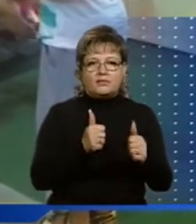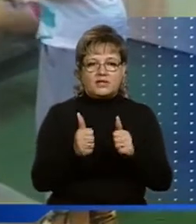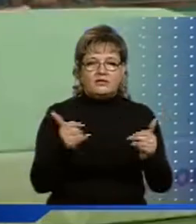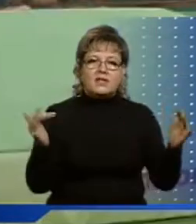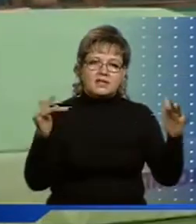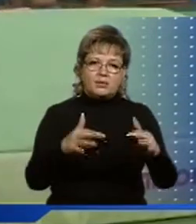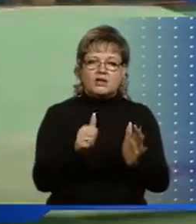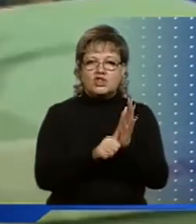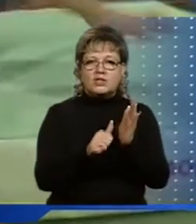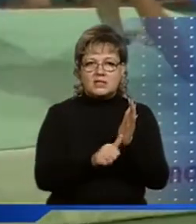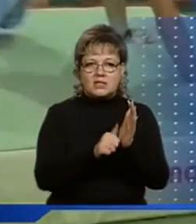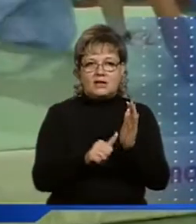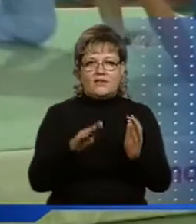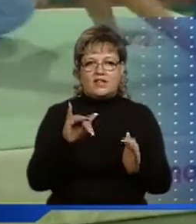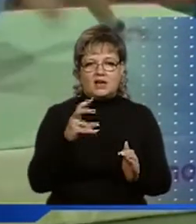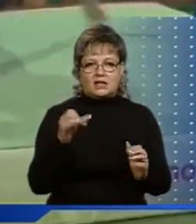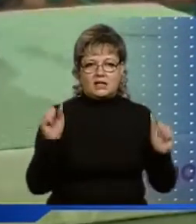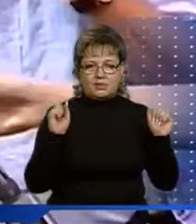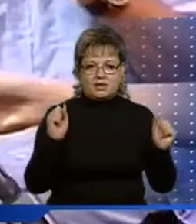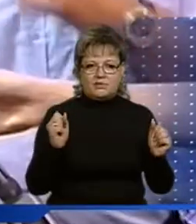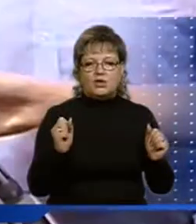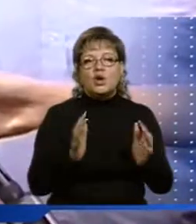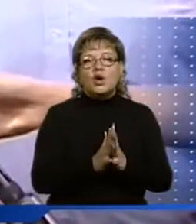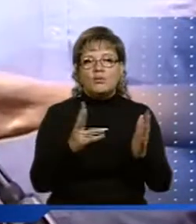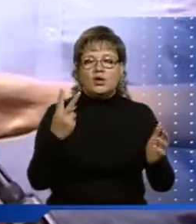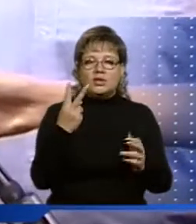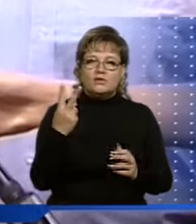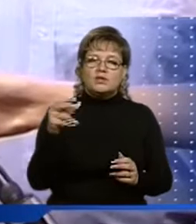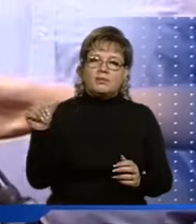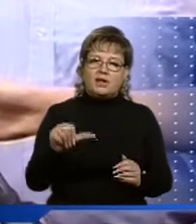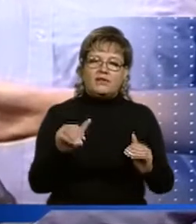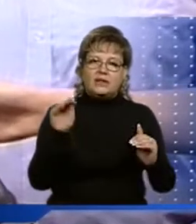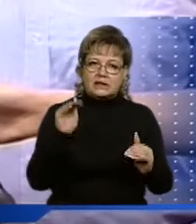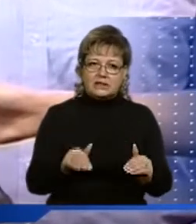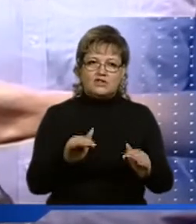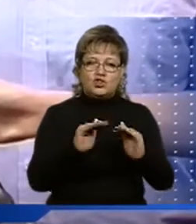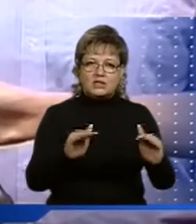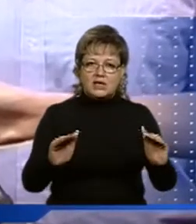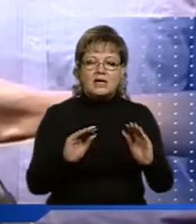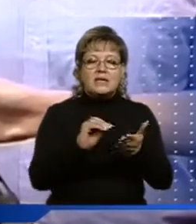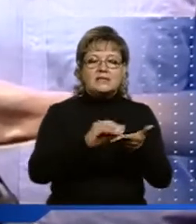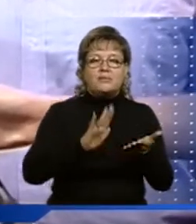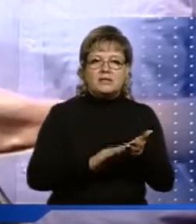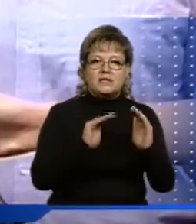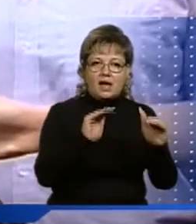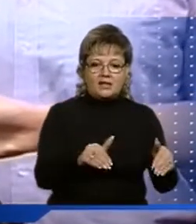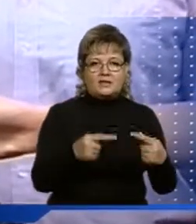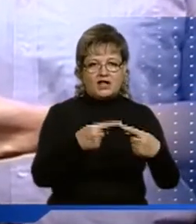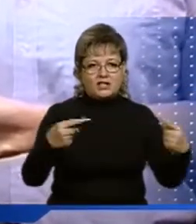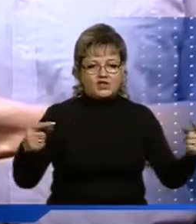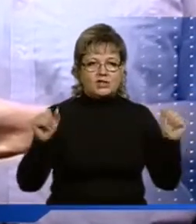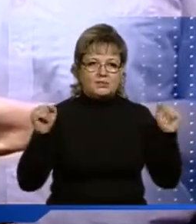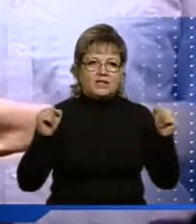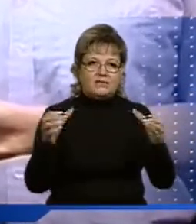собрал 60 спортивных федераций. Сразу более 2500 детей записались в различные секции. Так что